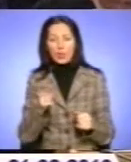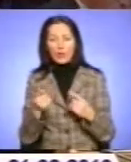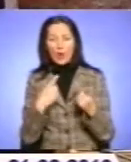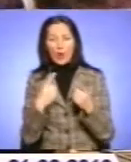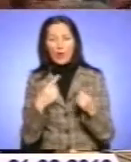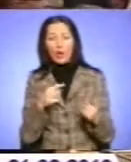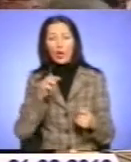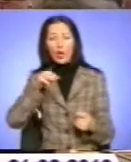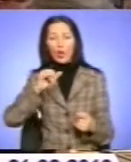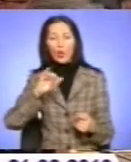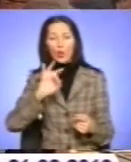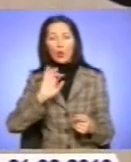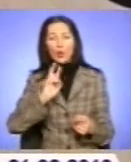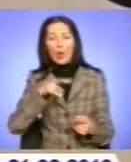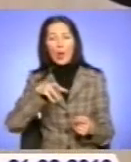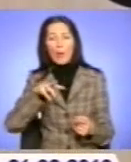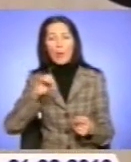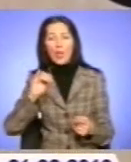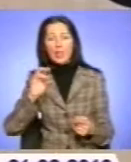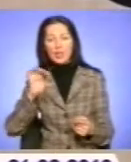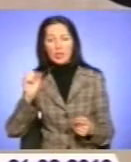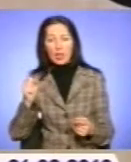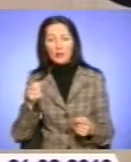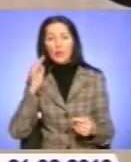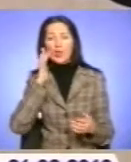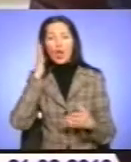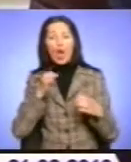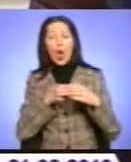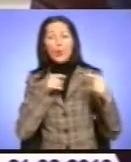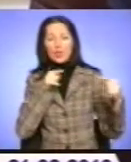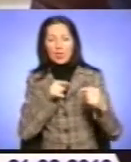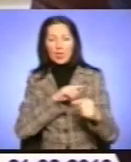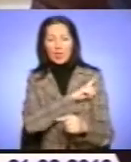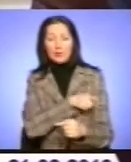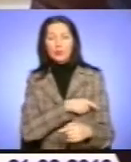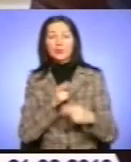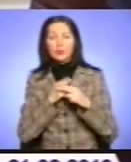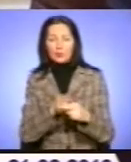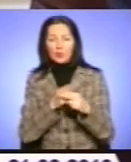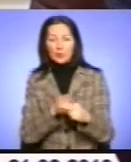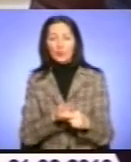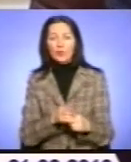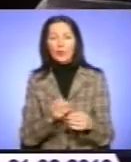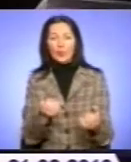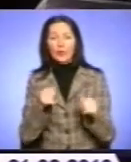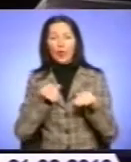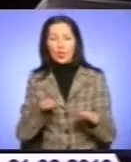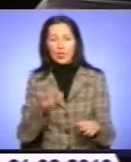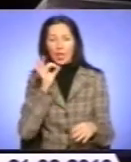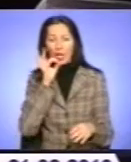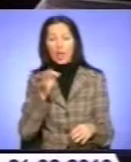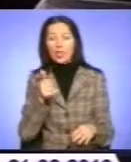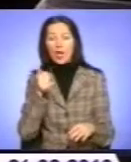Опозиційні сили перешкоджають роботі парламенту і таким чином затримують прийняття життєво важливих для країни та громадян рішень, твердить Микола Азаров. Серед них і